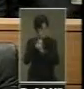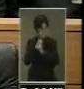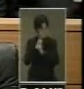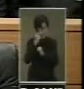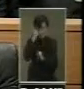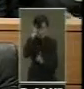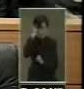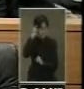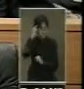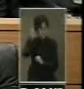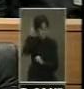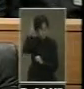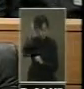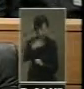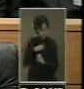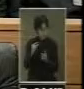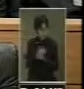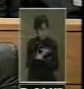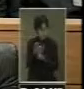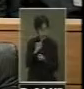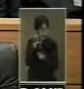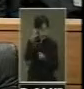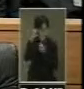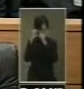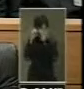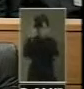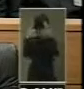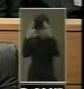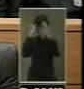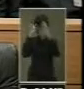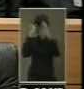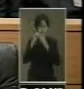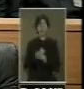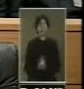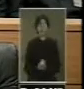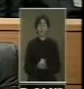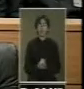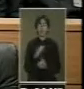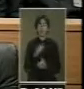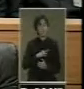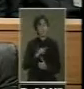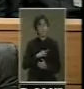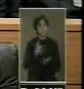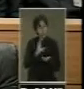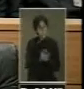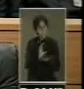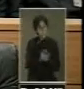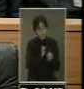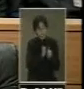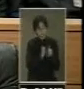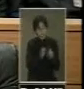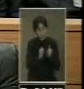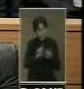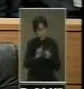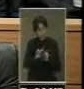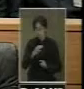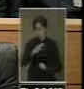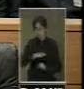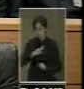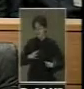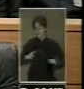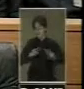ติที่เกลียดชังระบบทุนนิยมอย่างถึงที่สุดครับ